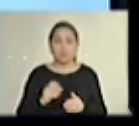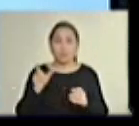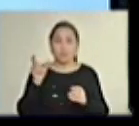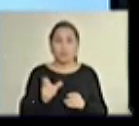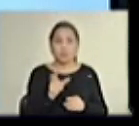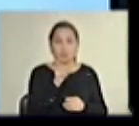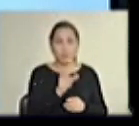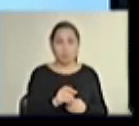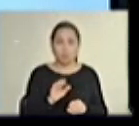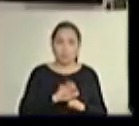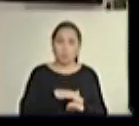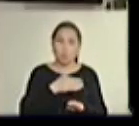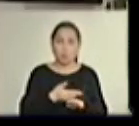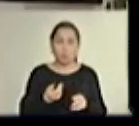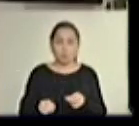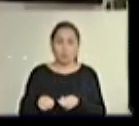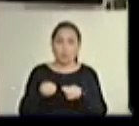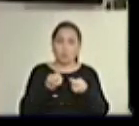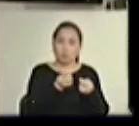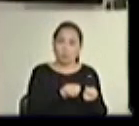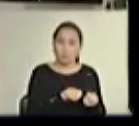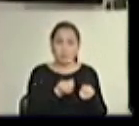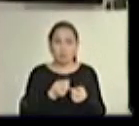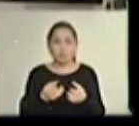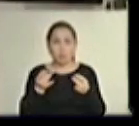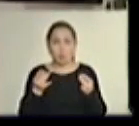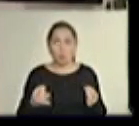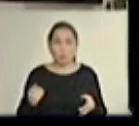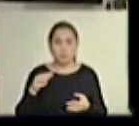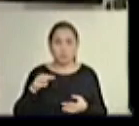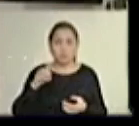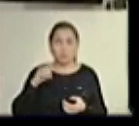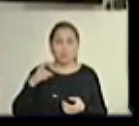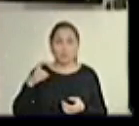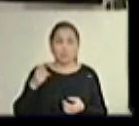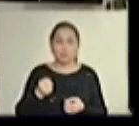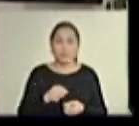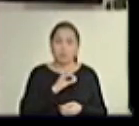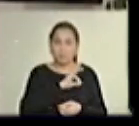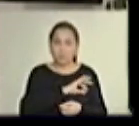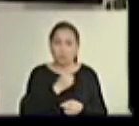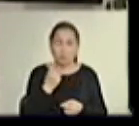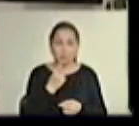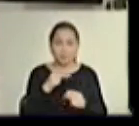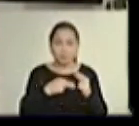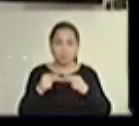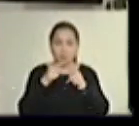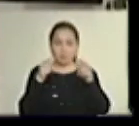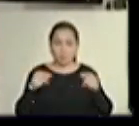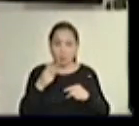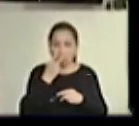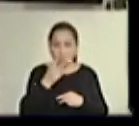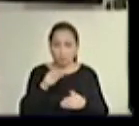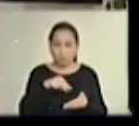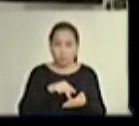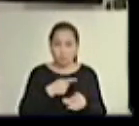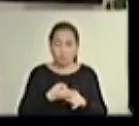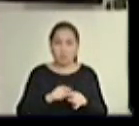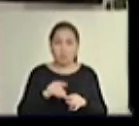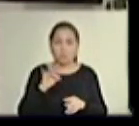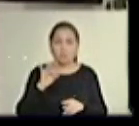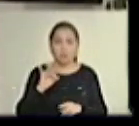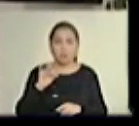insonlar og'ir yuklarni ko'tarishda oddiy mexanizmlardan foydalanishgan dedik. Demak, birinchi rasmda ko'rib turganingizdek,